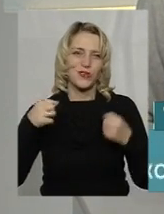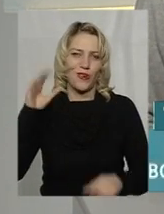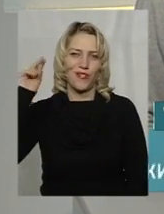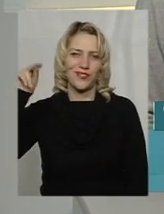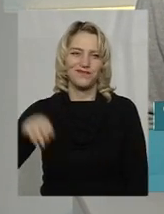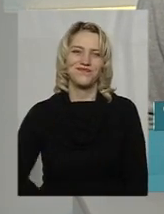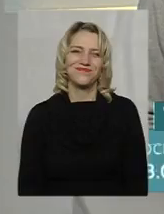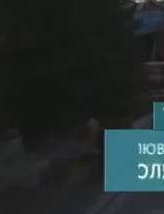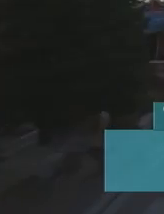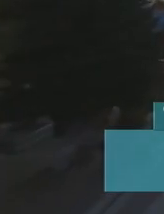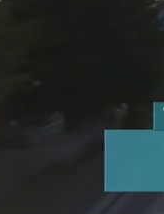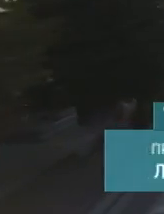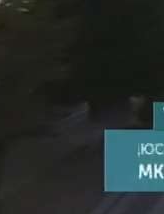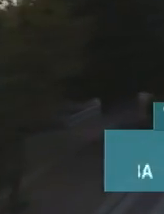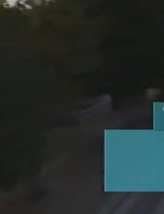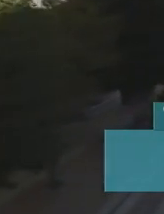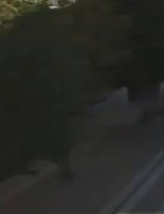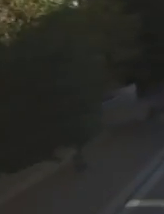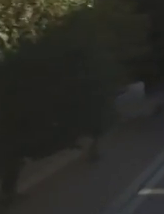Дякую. Дякую.